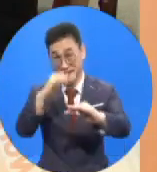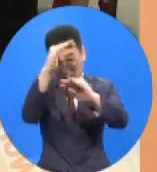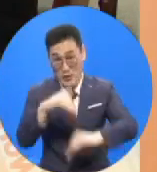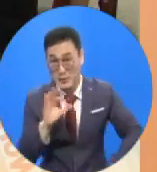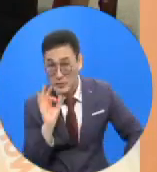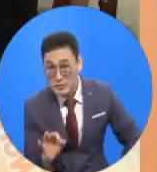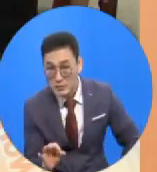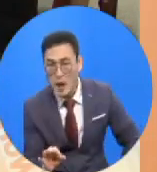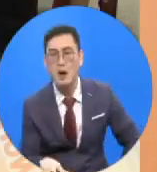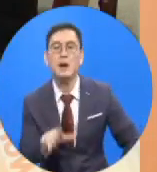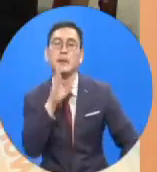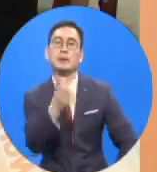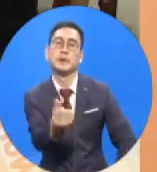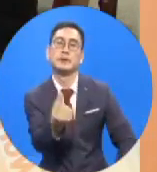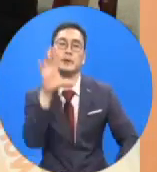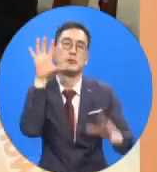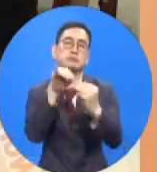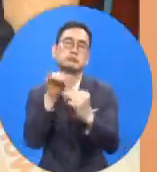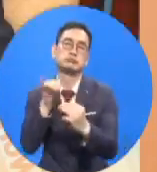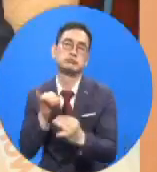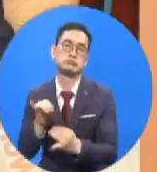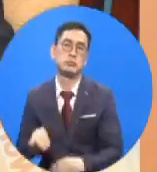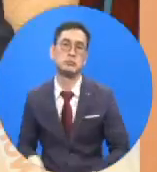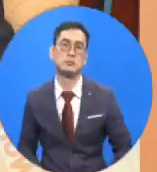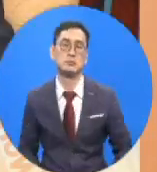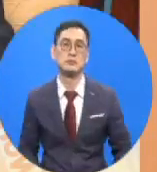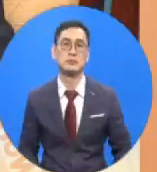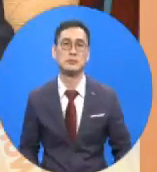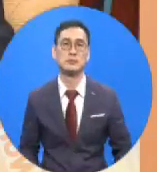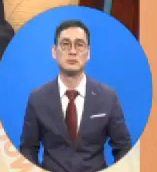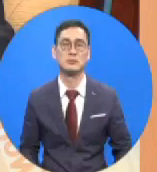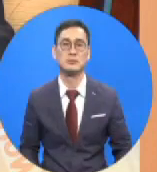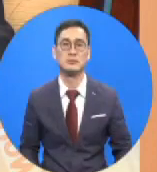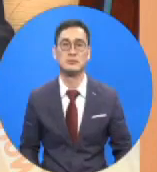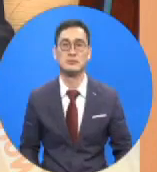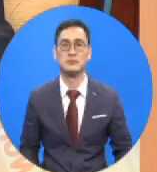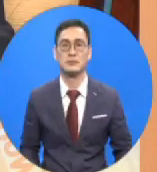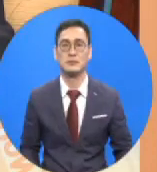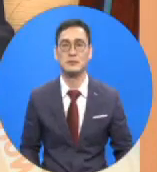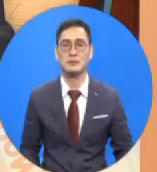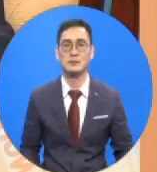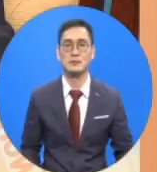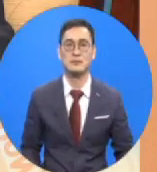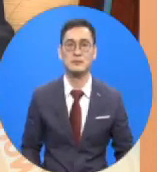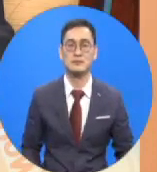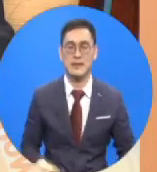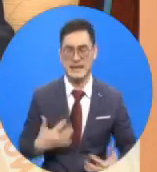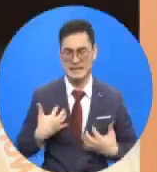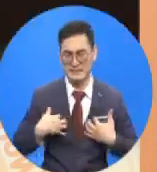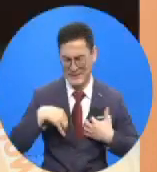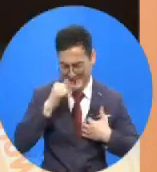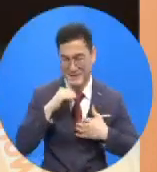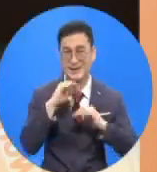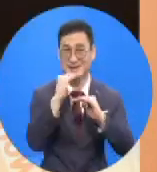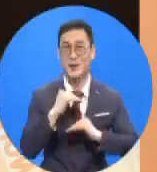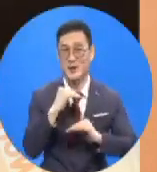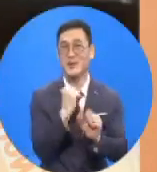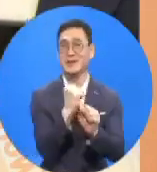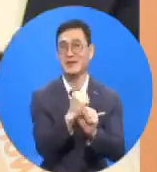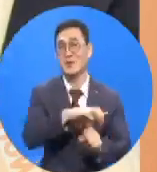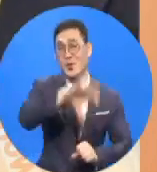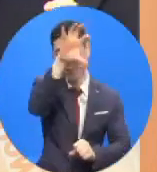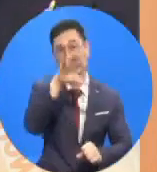그만큼 이 시대에 어떤 필요한 이야기를 너무나 어떤 통제와 유머를 섞어 산 이야기 의 굉장히 좀 사이다 같은 느낌이 있는게 아닌가